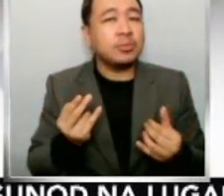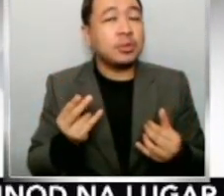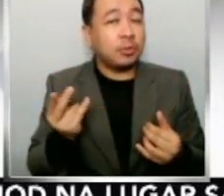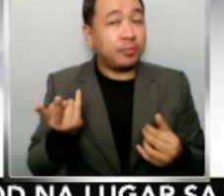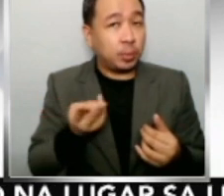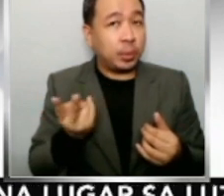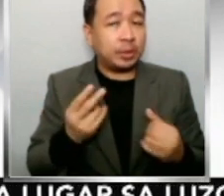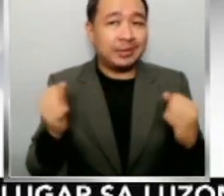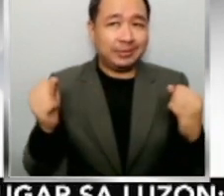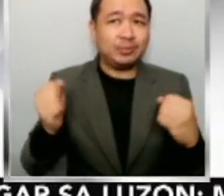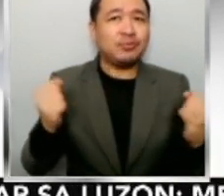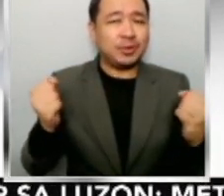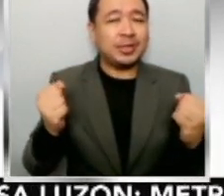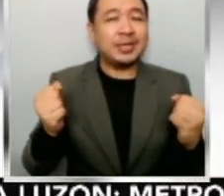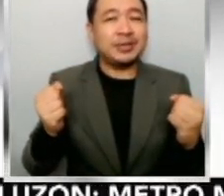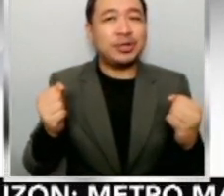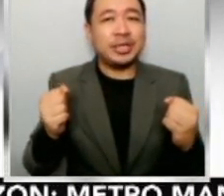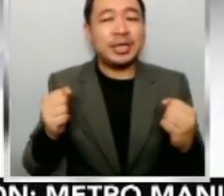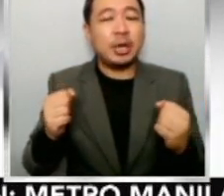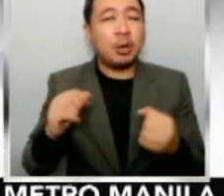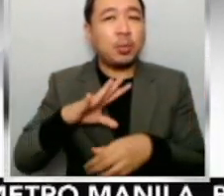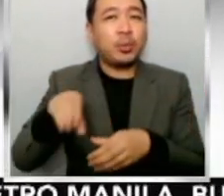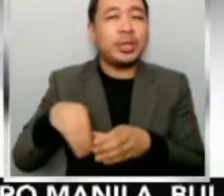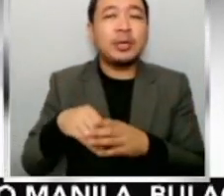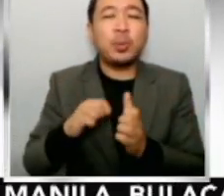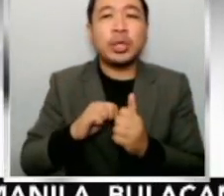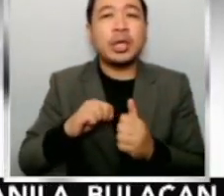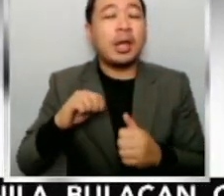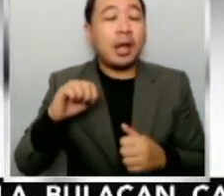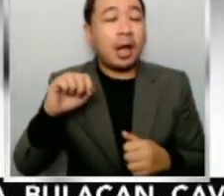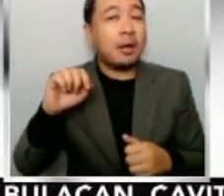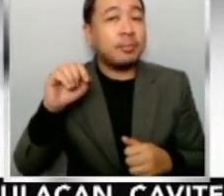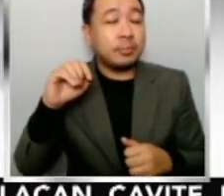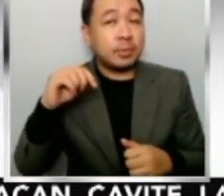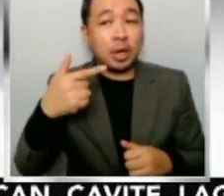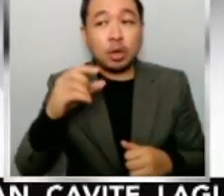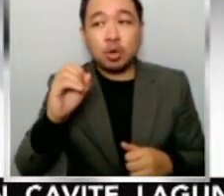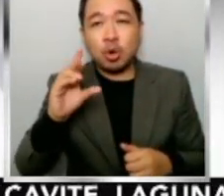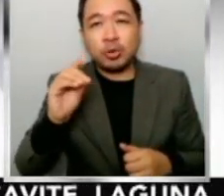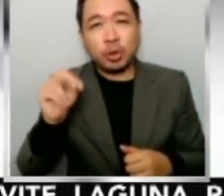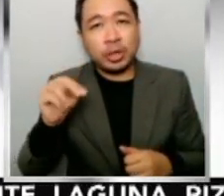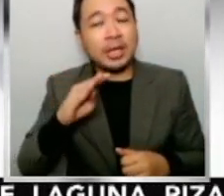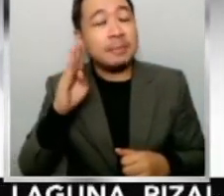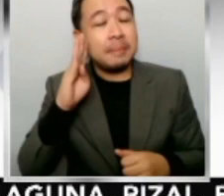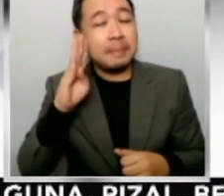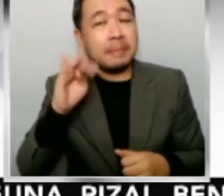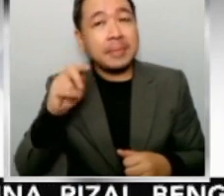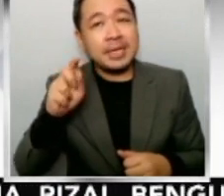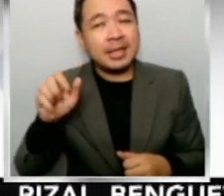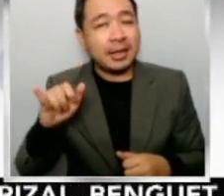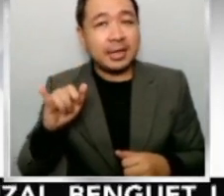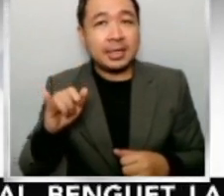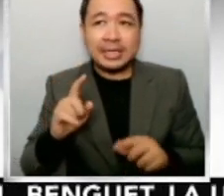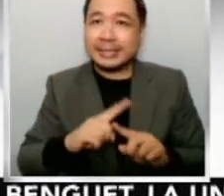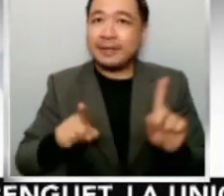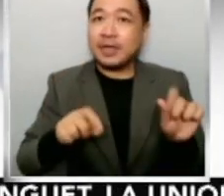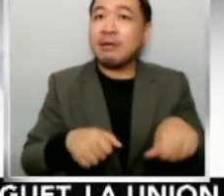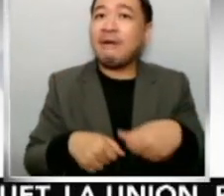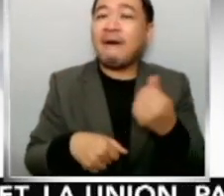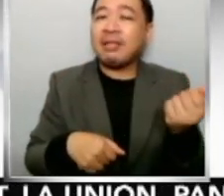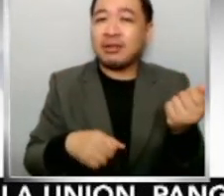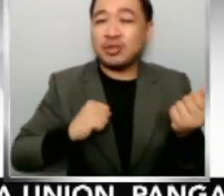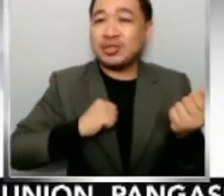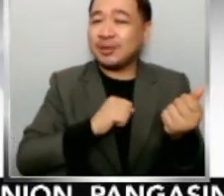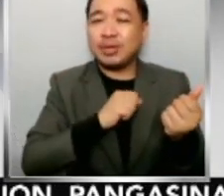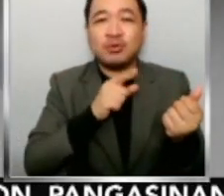Gordon at Minay, hindi katulad ng dalawang senatorial candidates na inilaglag ng kanilang tambalan na sina Senador Win Gatchalian